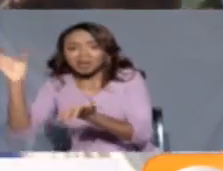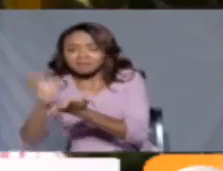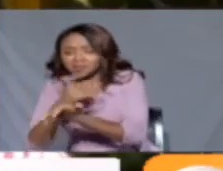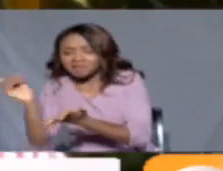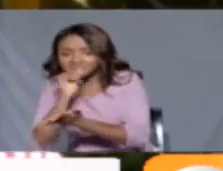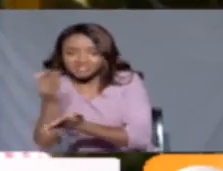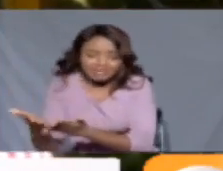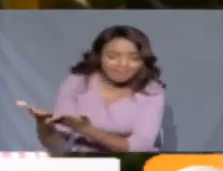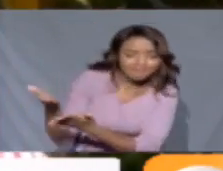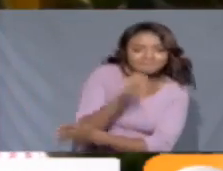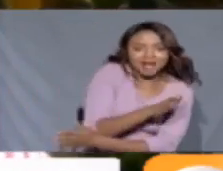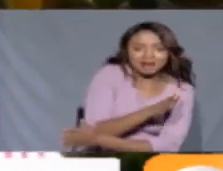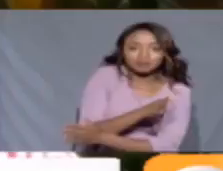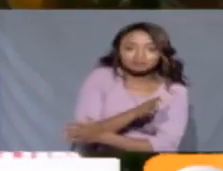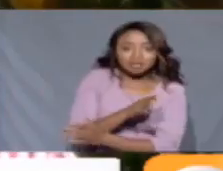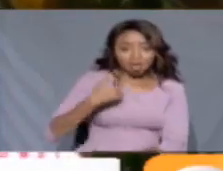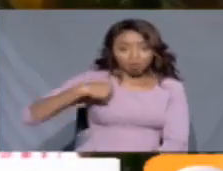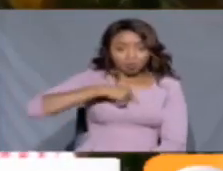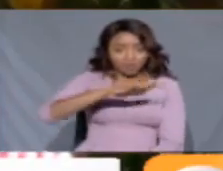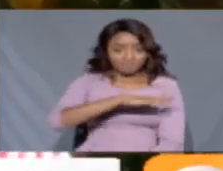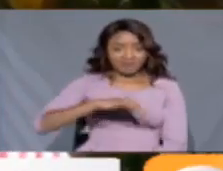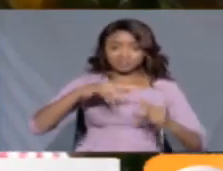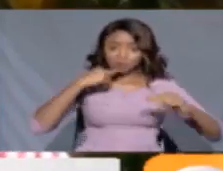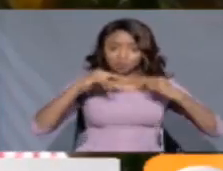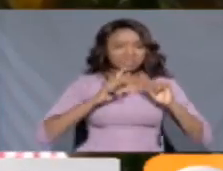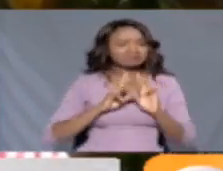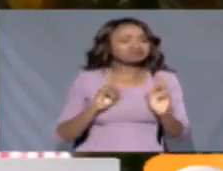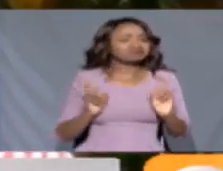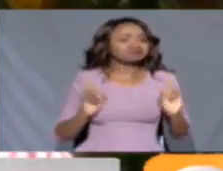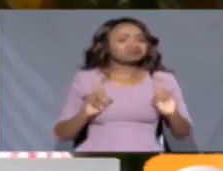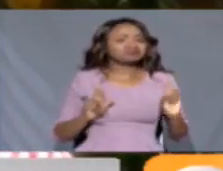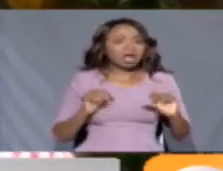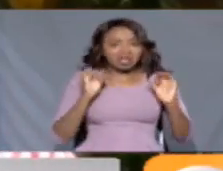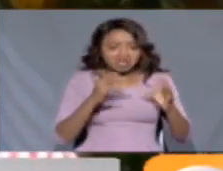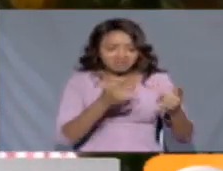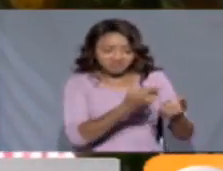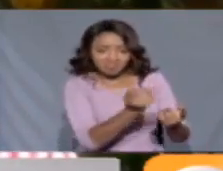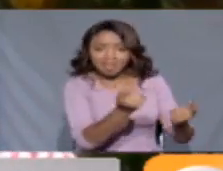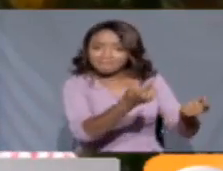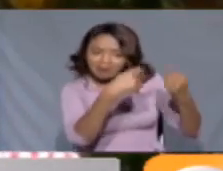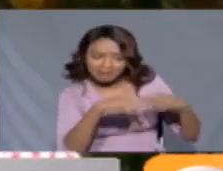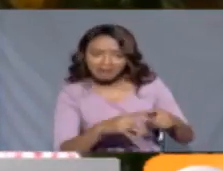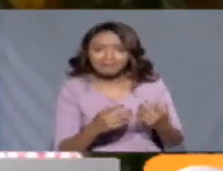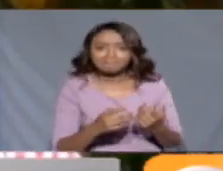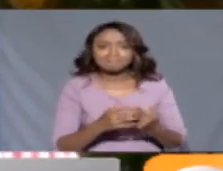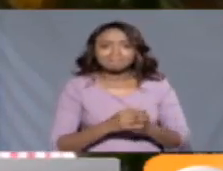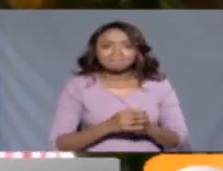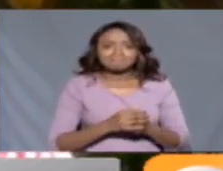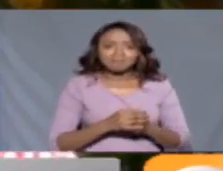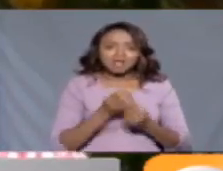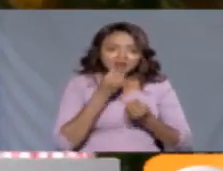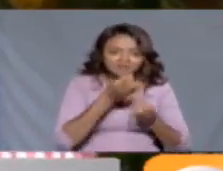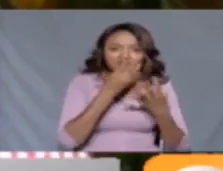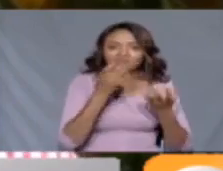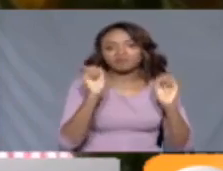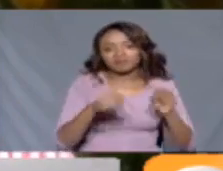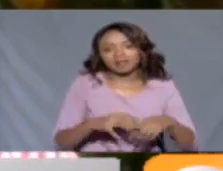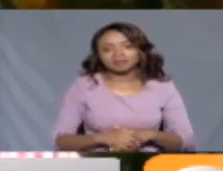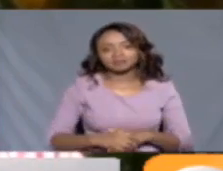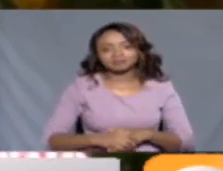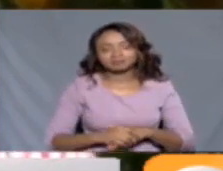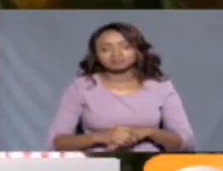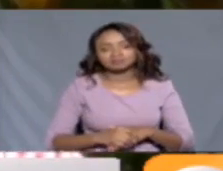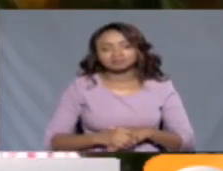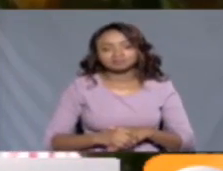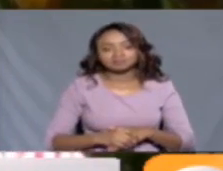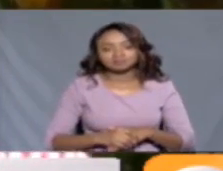na turudi. Sisi katika hoteli hapa tuko tayari pia, iwapo wageni wetu ambao wamelala, tuko tayari labda kupatiana information ili